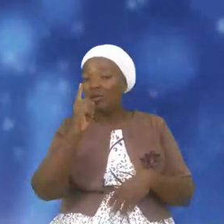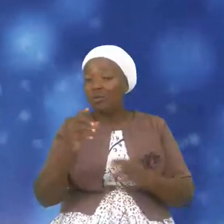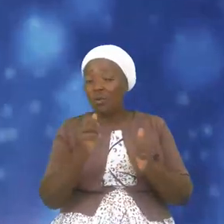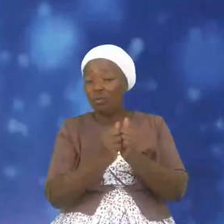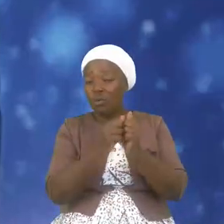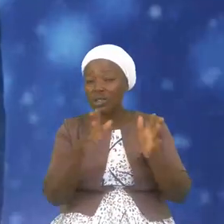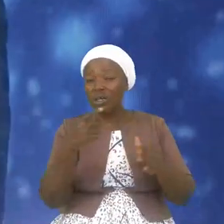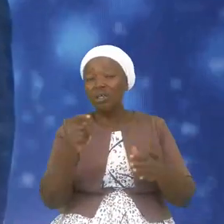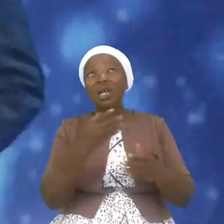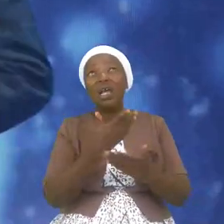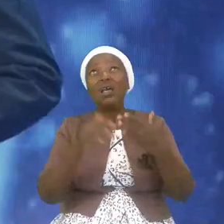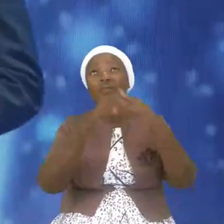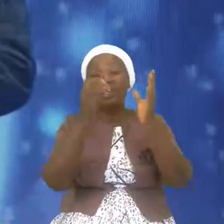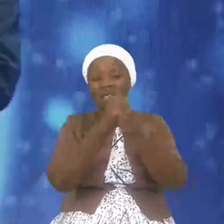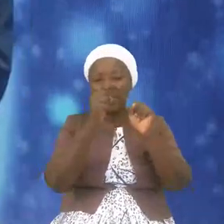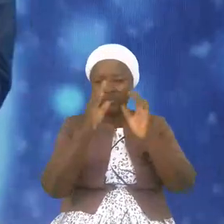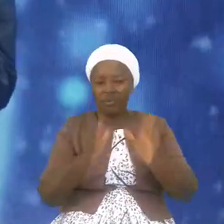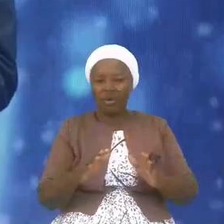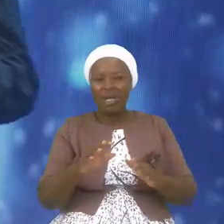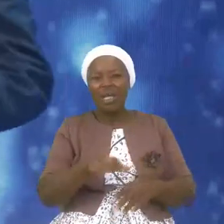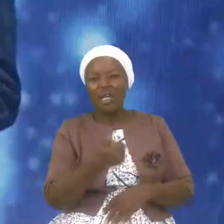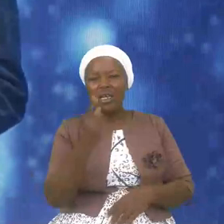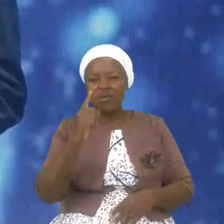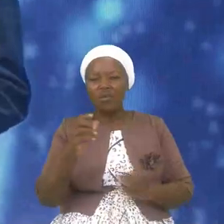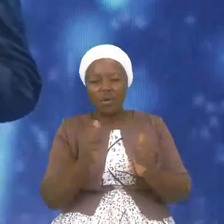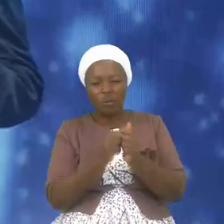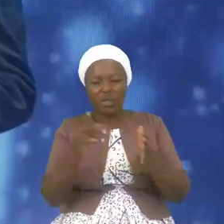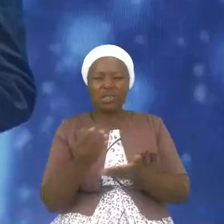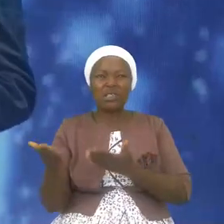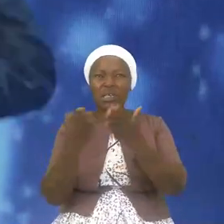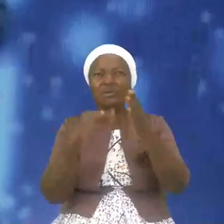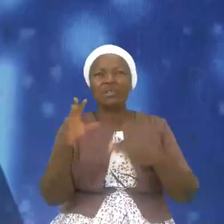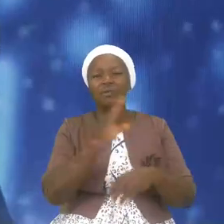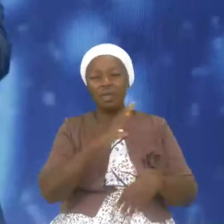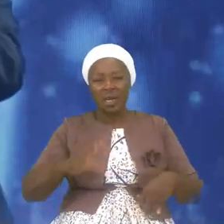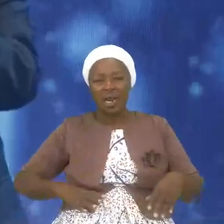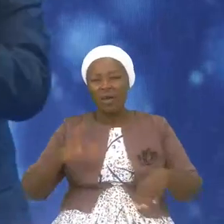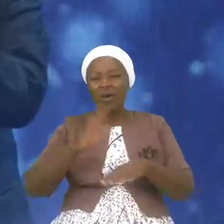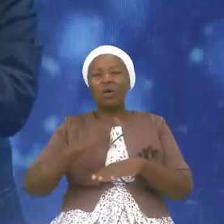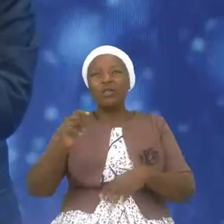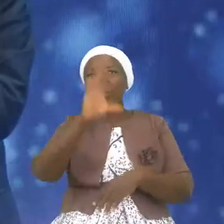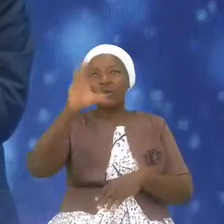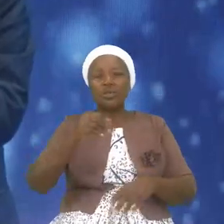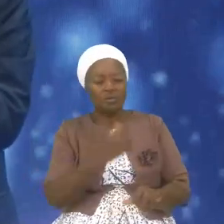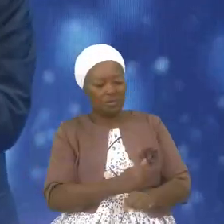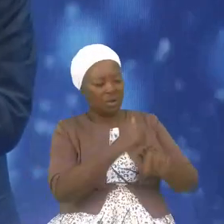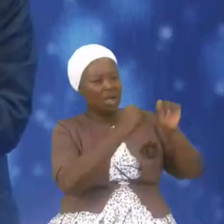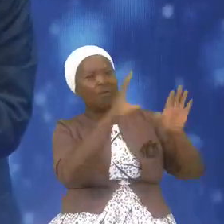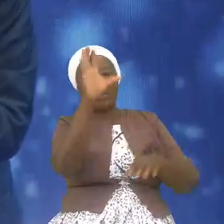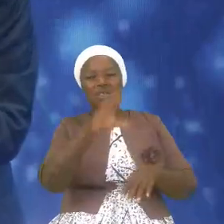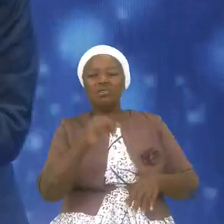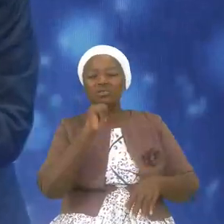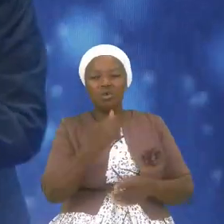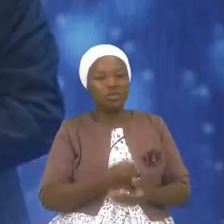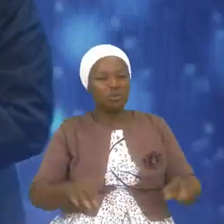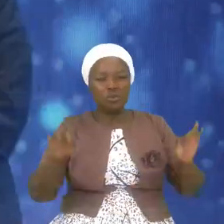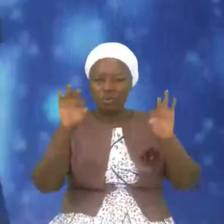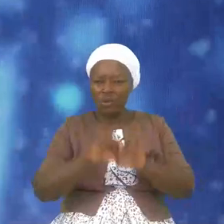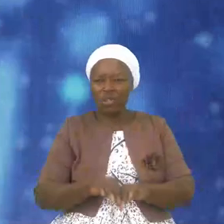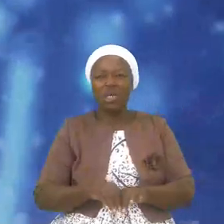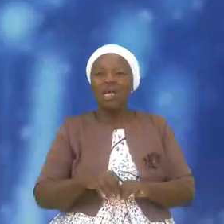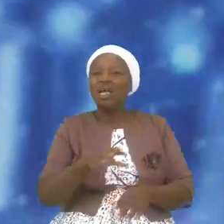le sauveur céleste, tout le monde sans le sacrifice de Christ sur la croix du calvaire est indigne. Tout